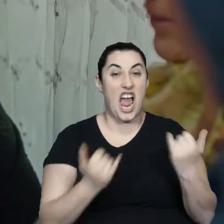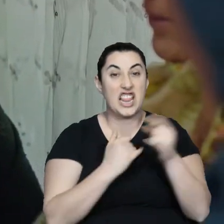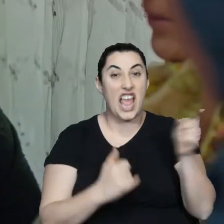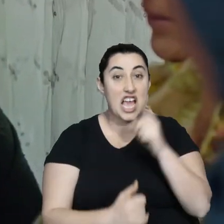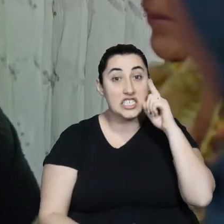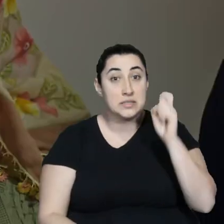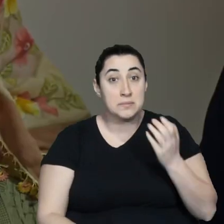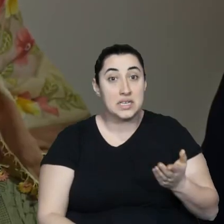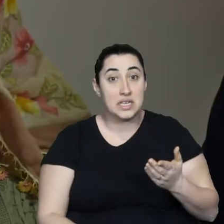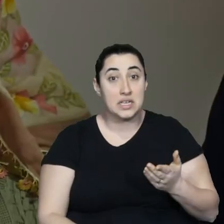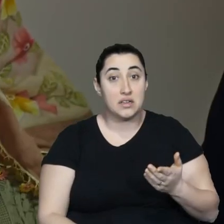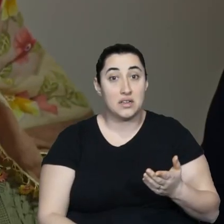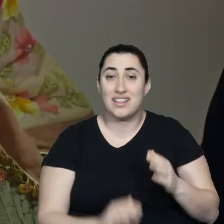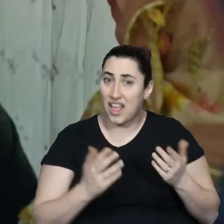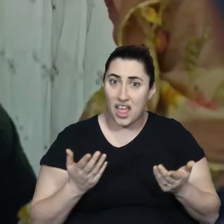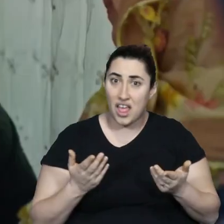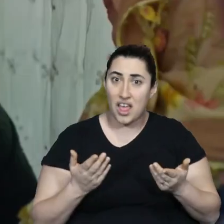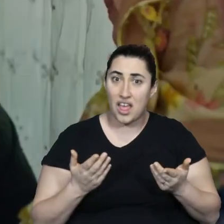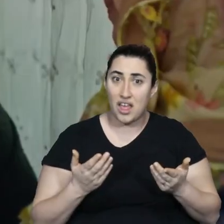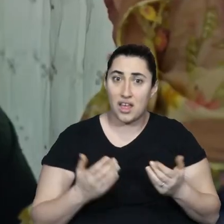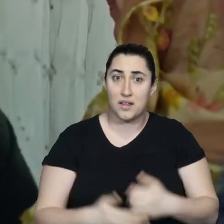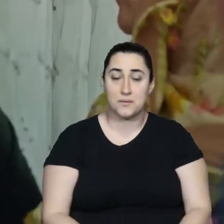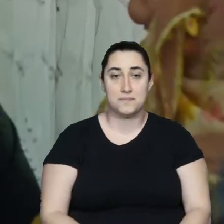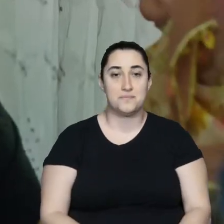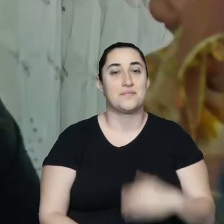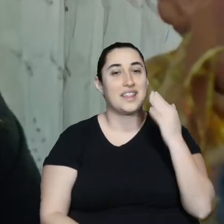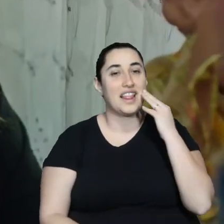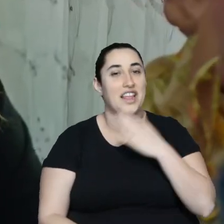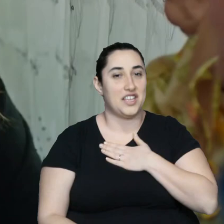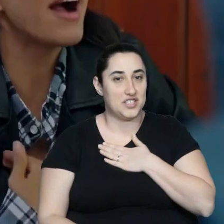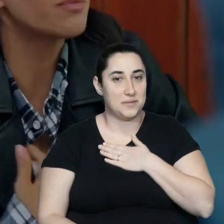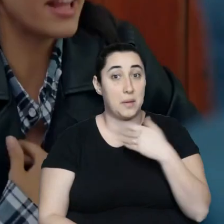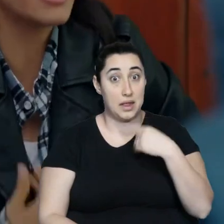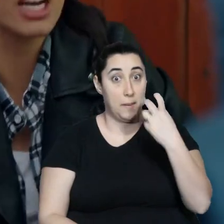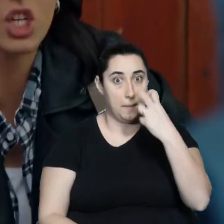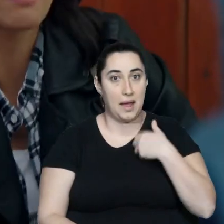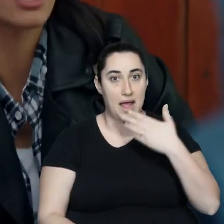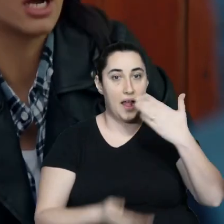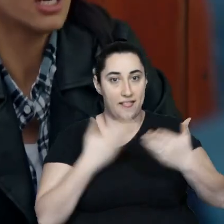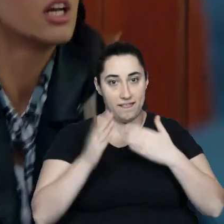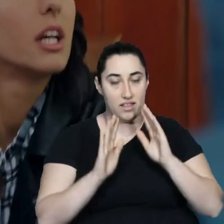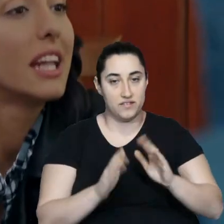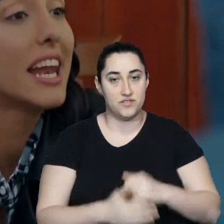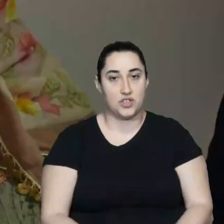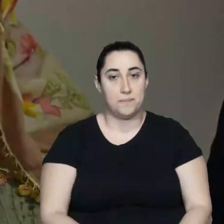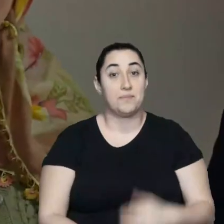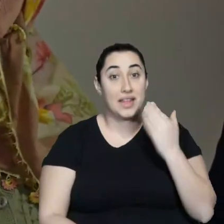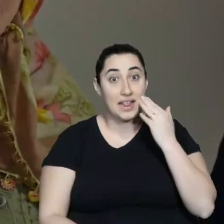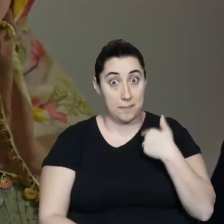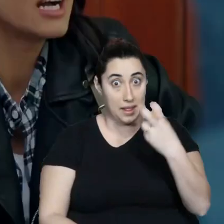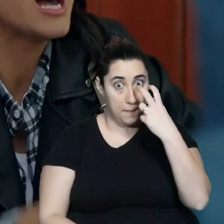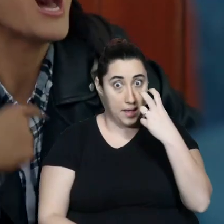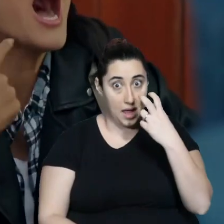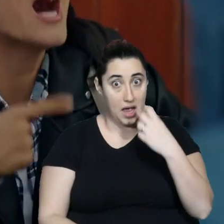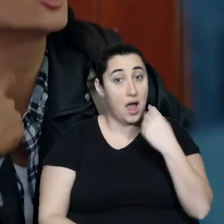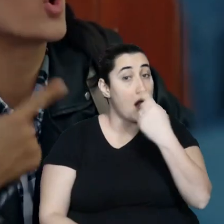mi bunlar? Ne? Neneciğim, bana bak ben anlatacağım sana. Nene, bana